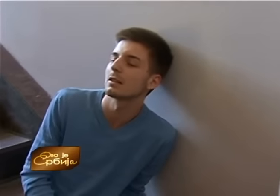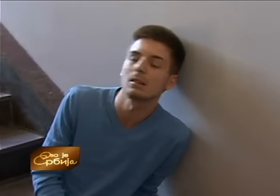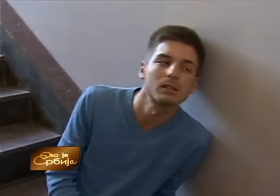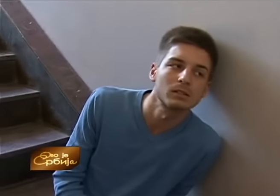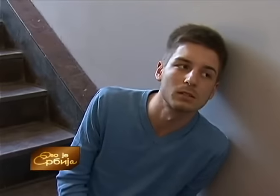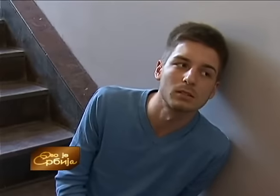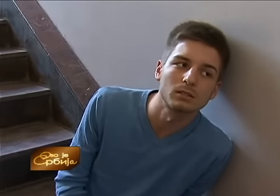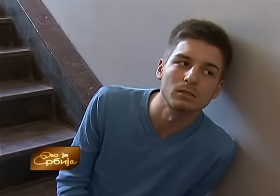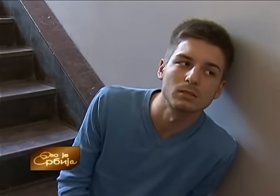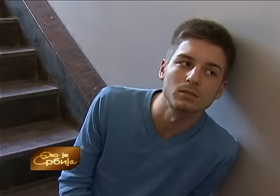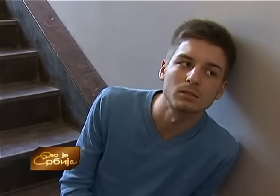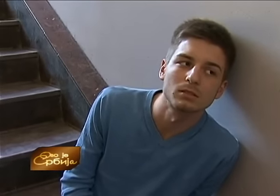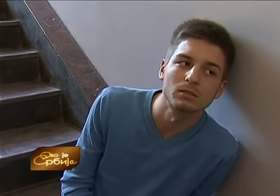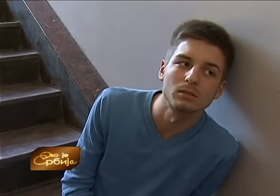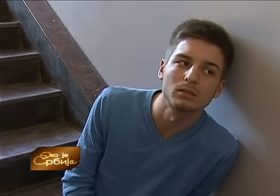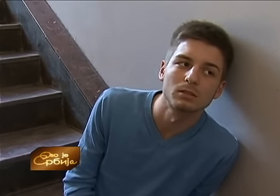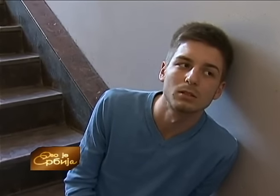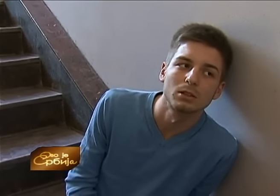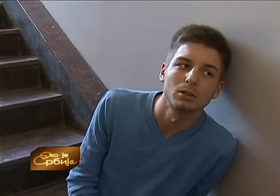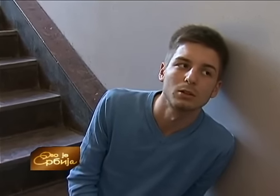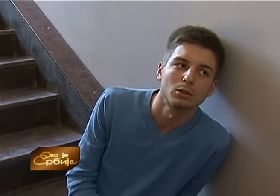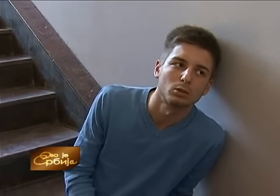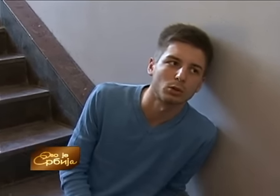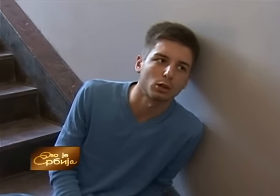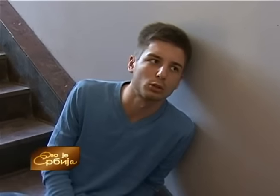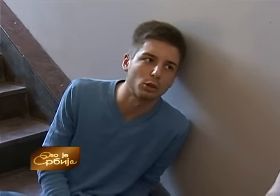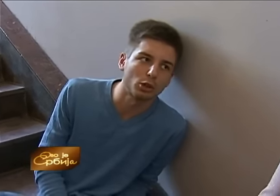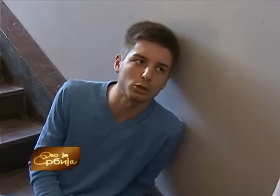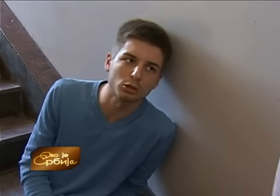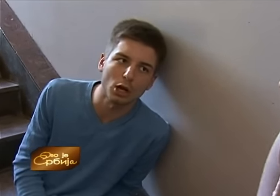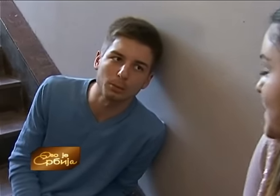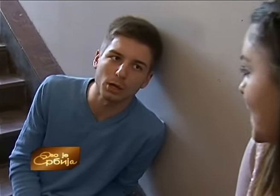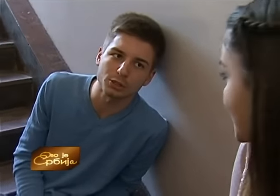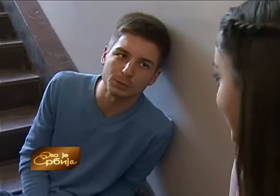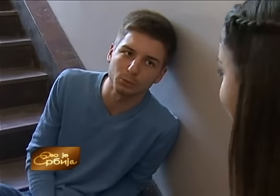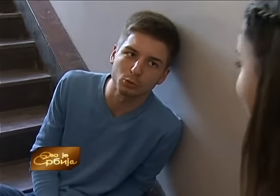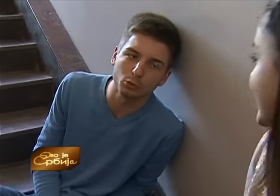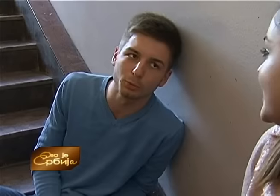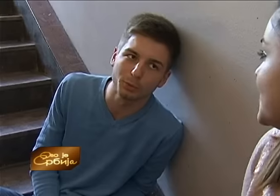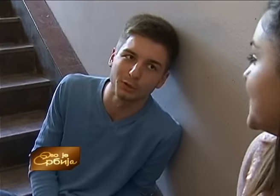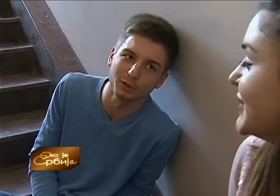Žena kad ti pitala da se slikate selfie, a ti kao neću, znaš, ono, u tom pozvonu, ti gledaš,